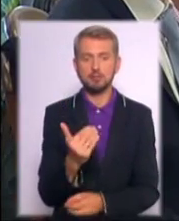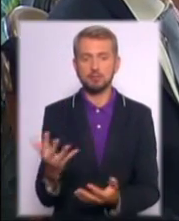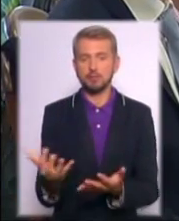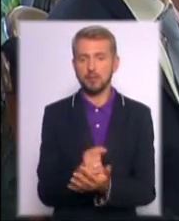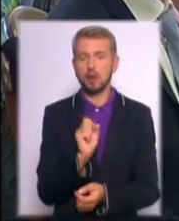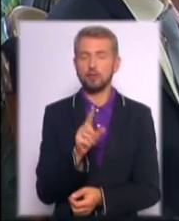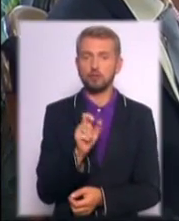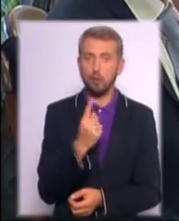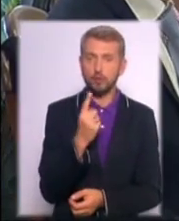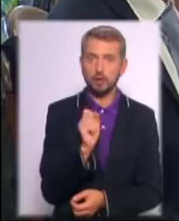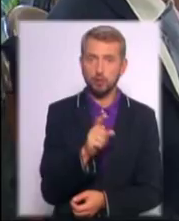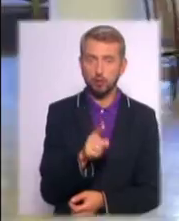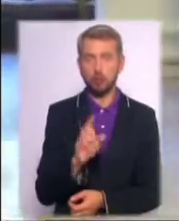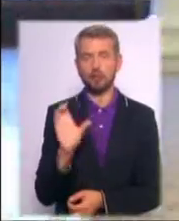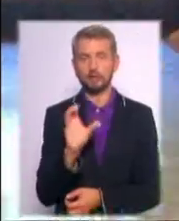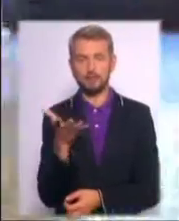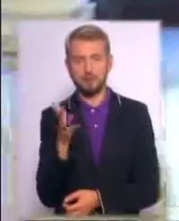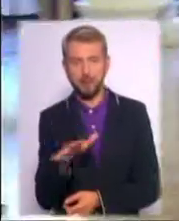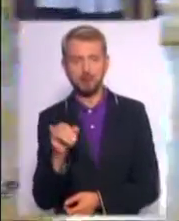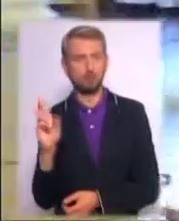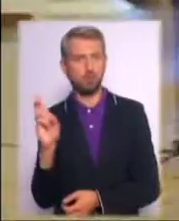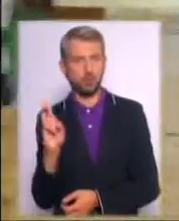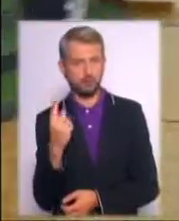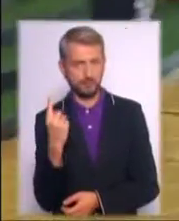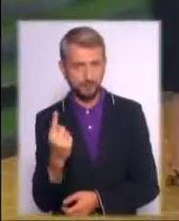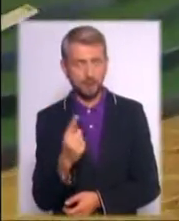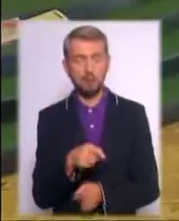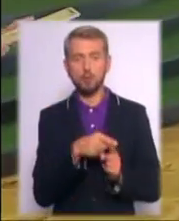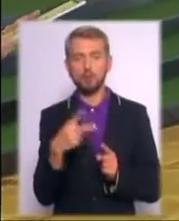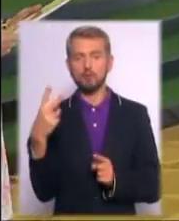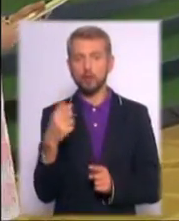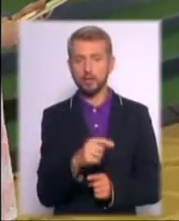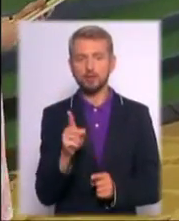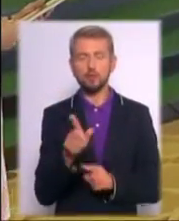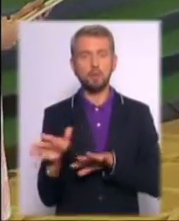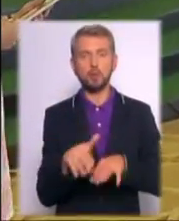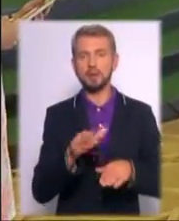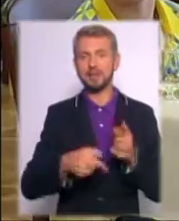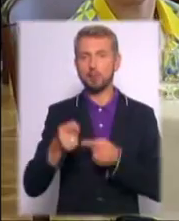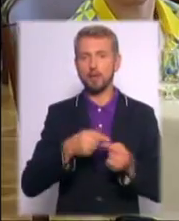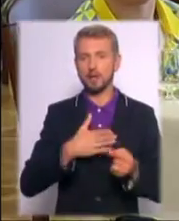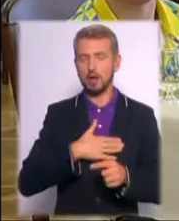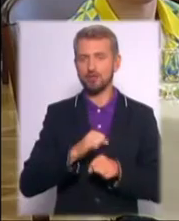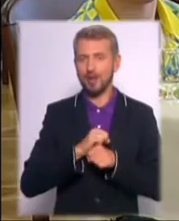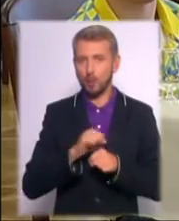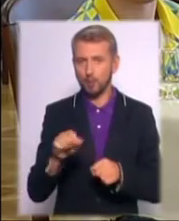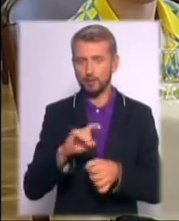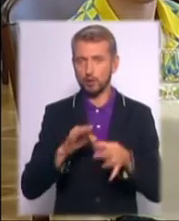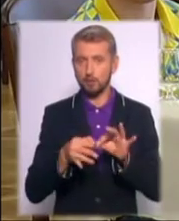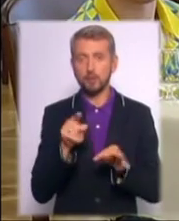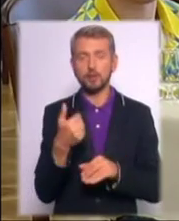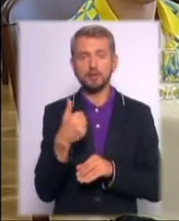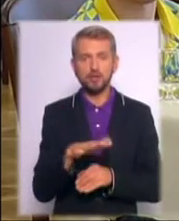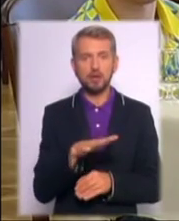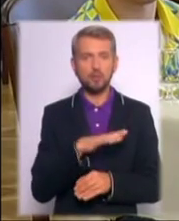золото, 5 срібних нагород та бронза. Впродовж 2 тижнів, що минули після повернення наших героїв з Олімпіади, вони вже побували